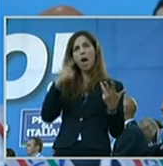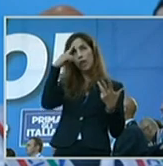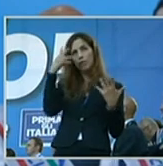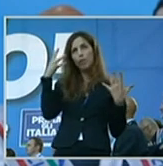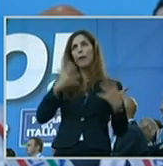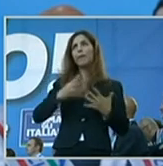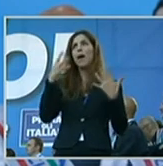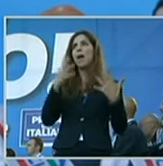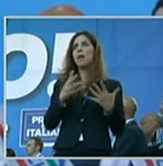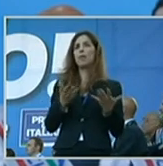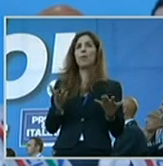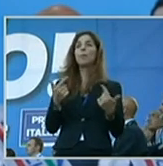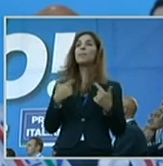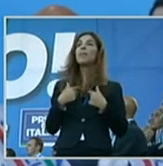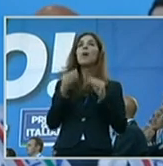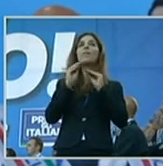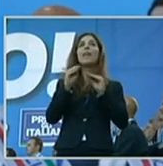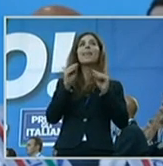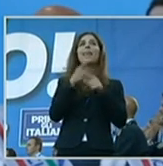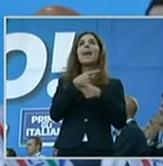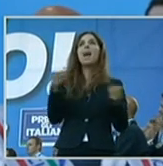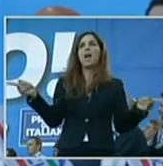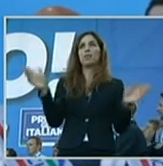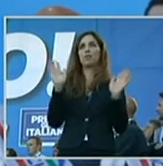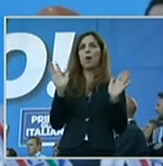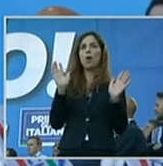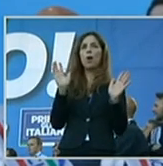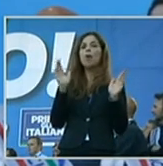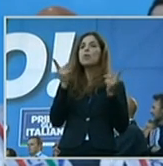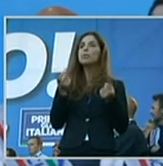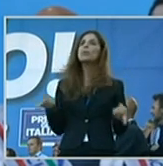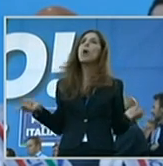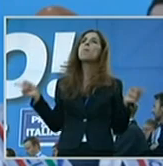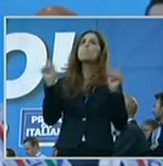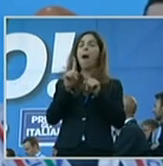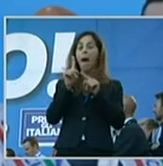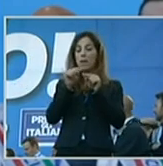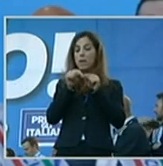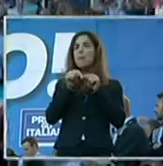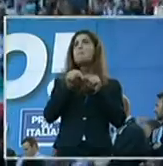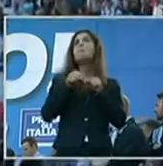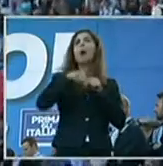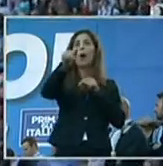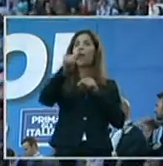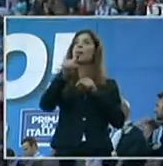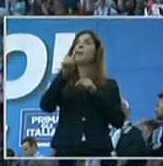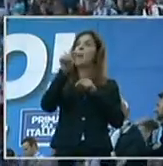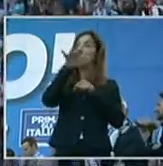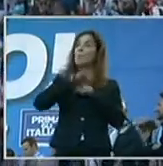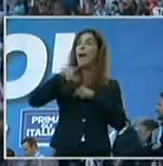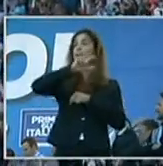cervello. Io vi chiedo di portare da domani in avanti nelle piazze